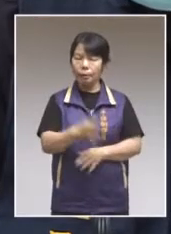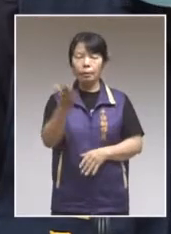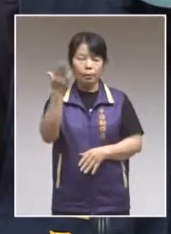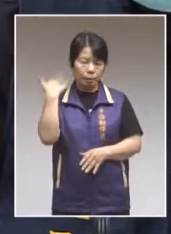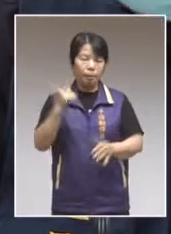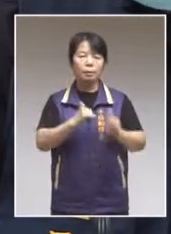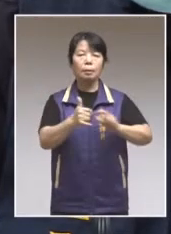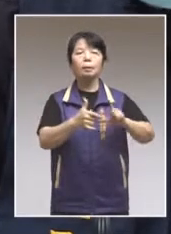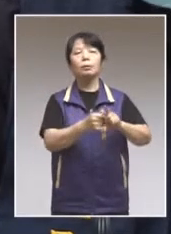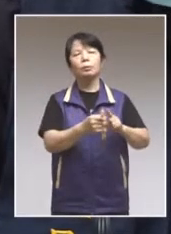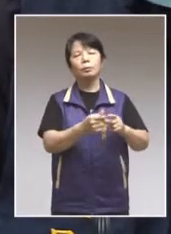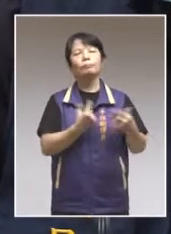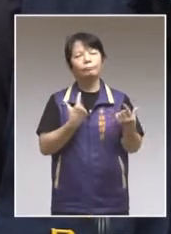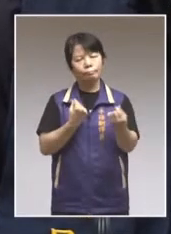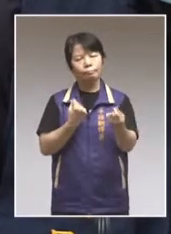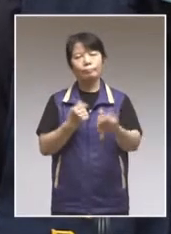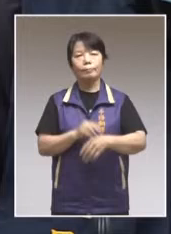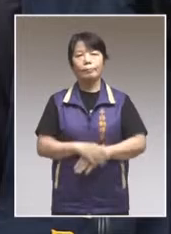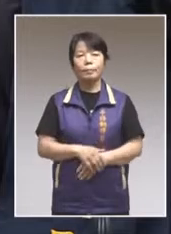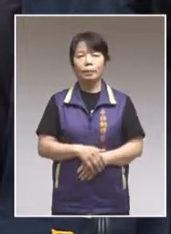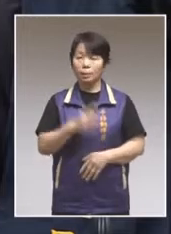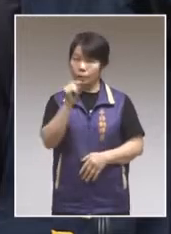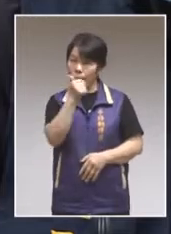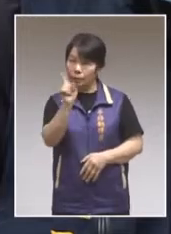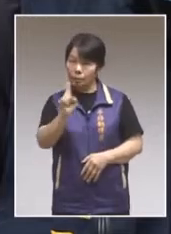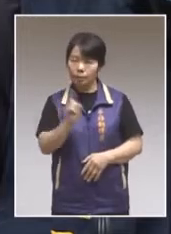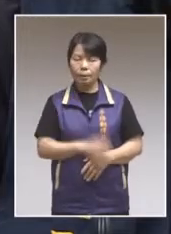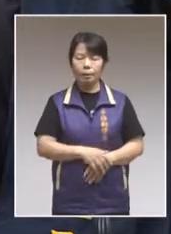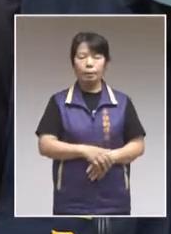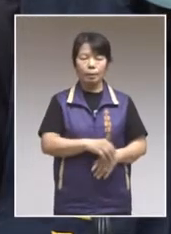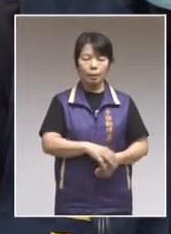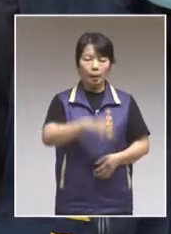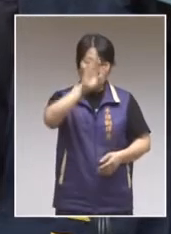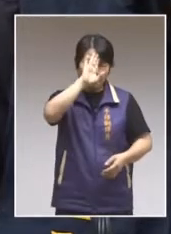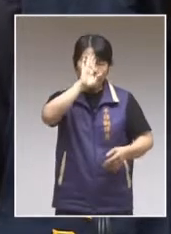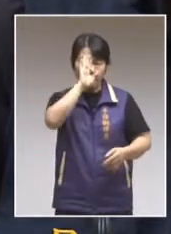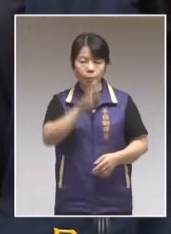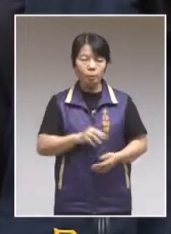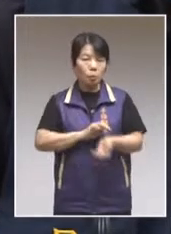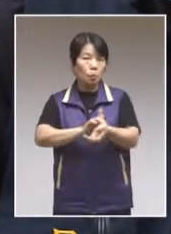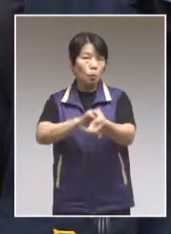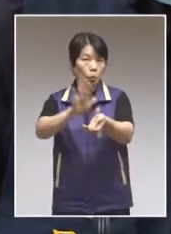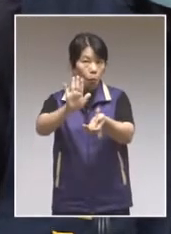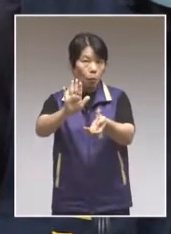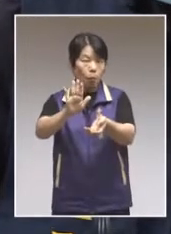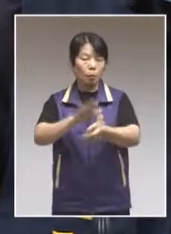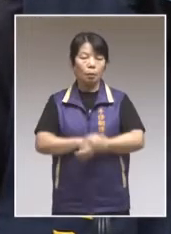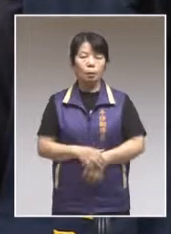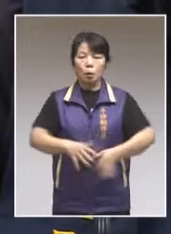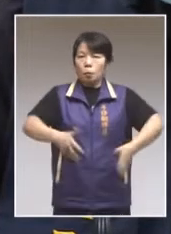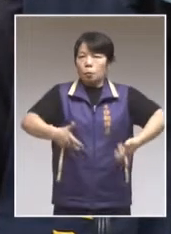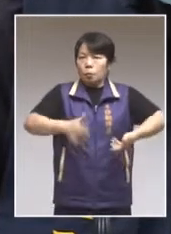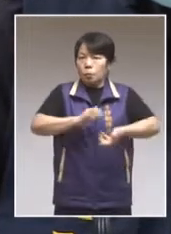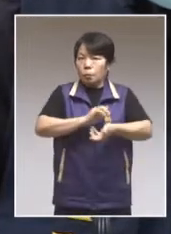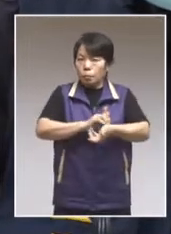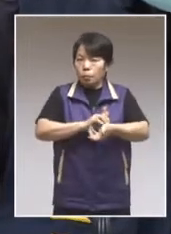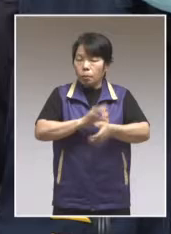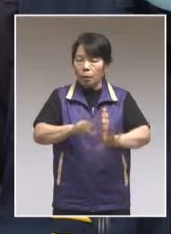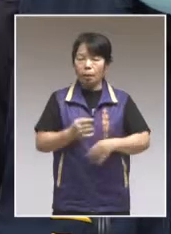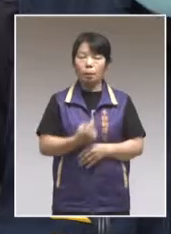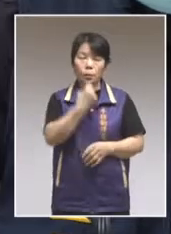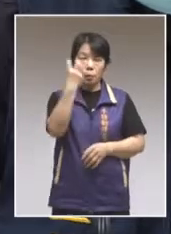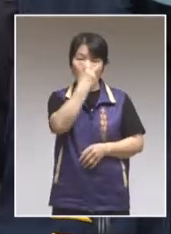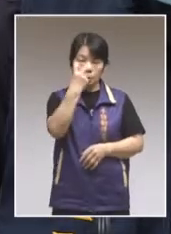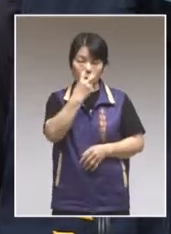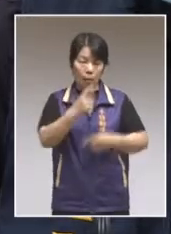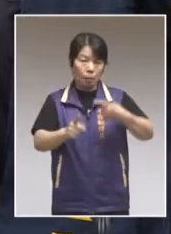状况是类似的。那比较特别的是在因证就业的部分，昨天有观察到在急诊拿着